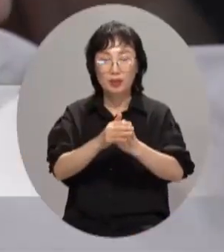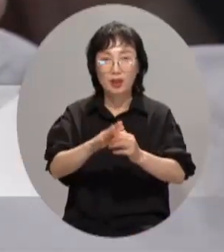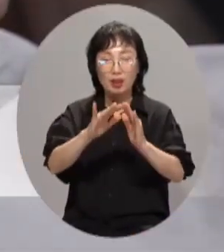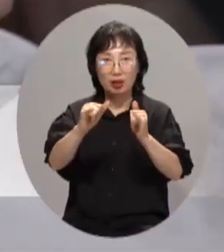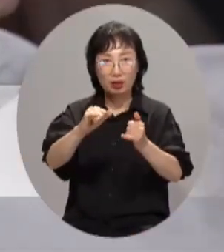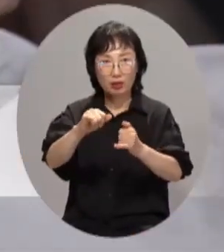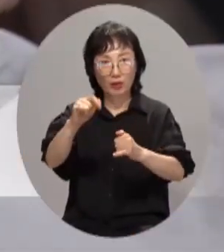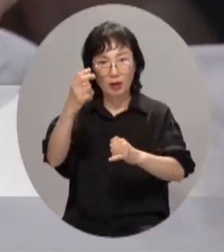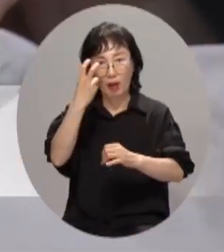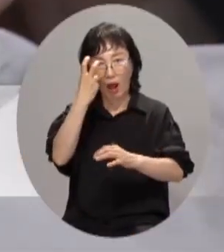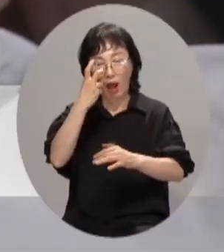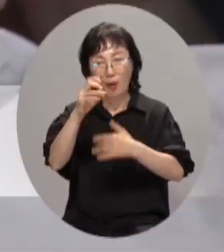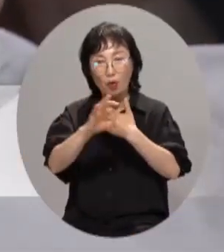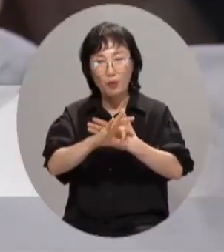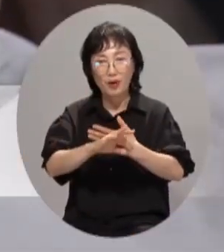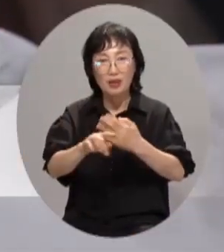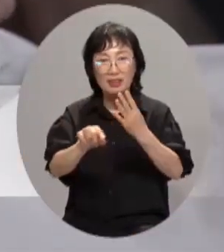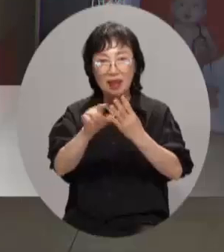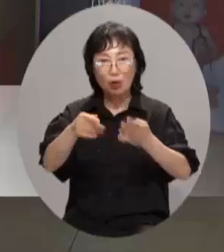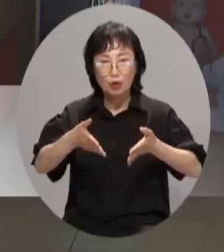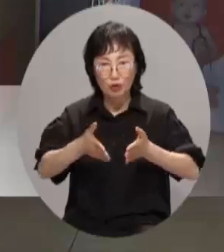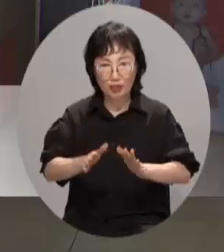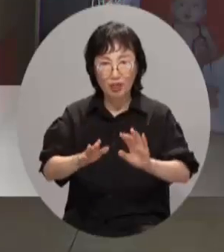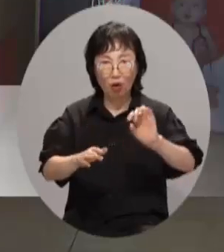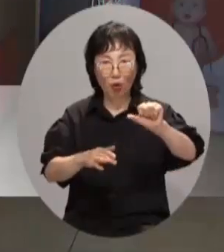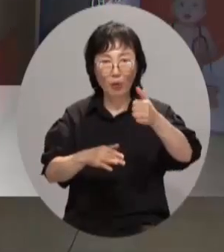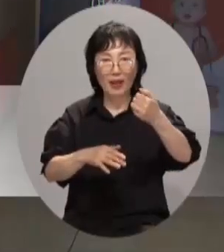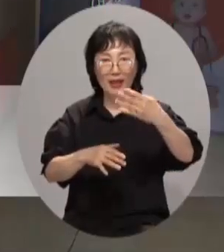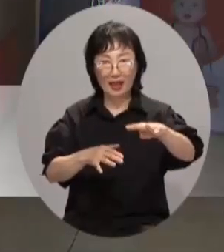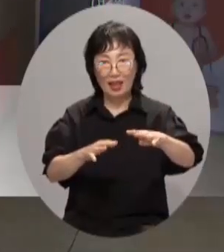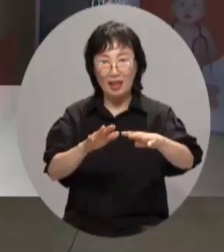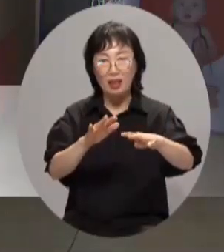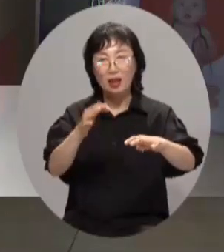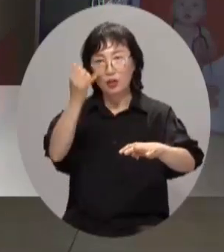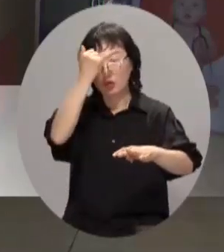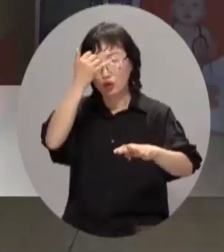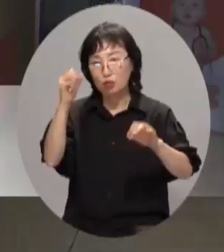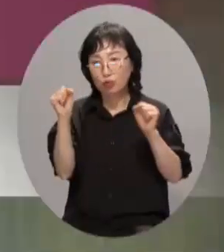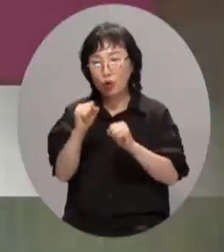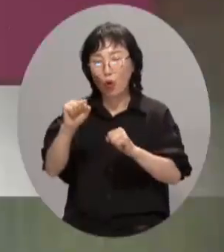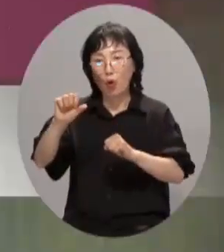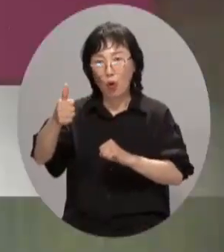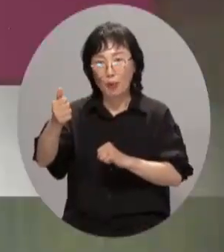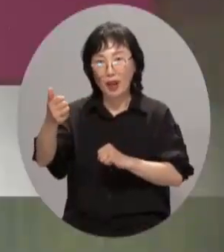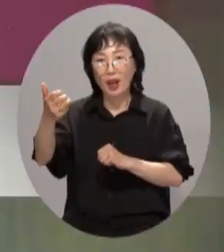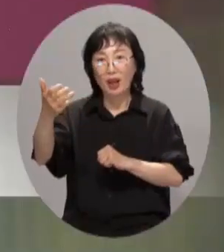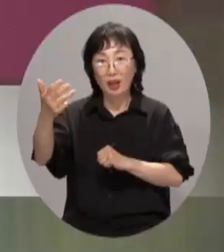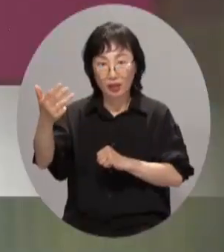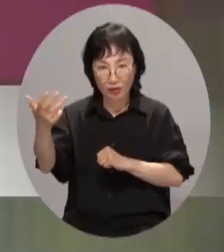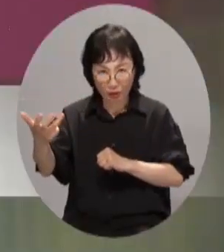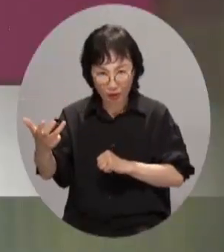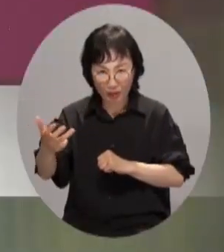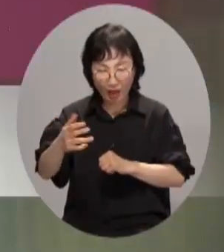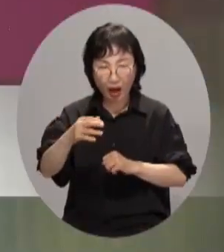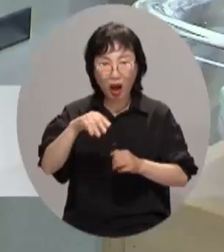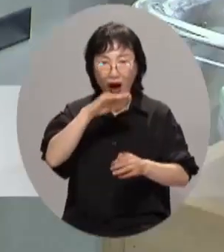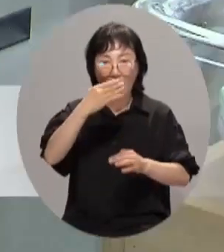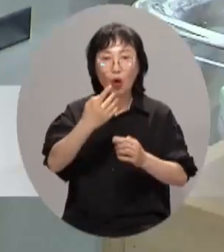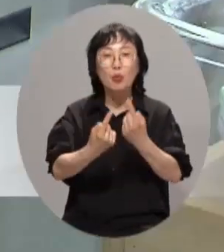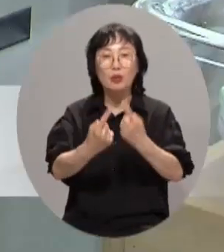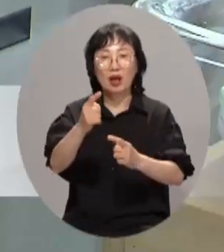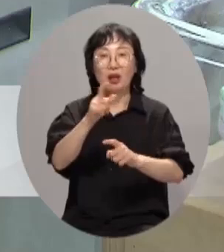동향에 따르면 전북의 4월 출생아는 504명으로 충북 587명, 강원 530명보다